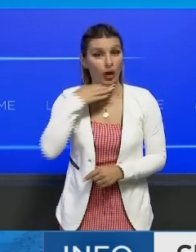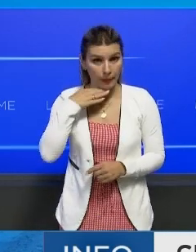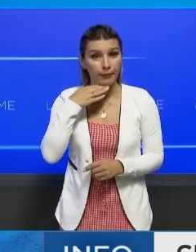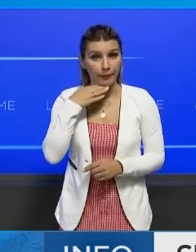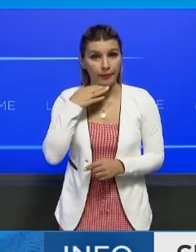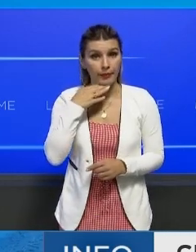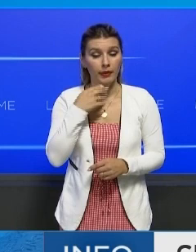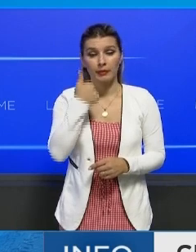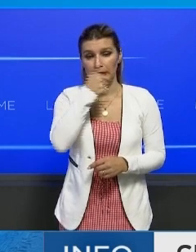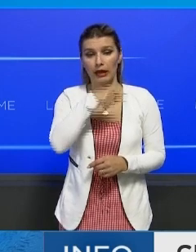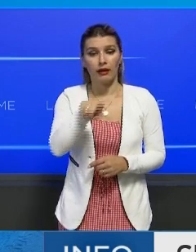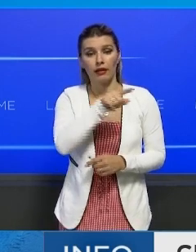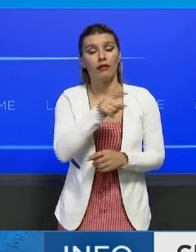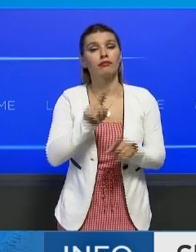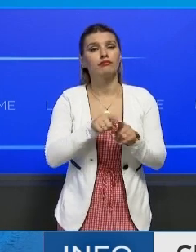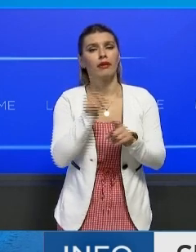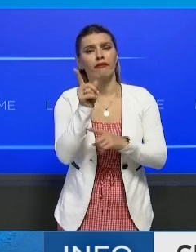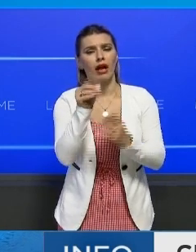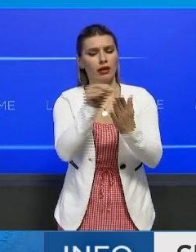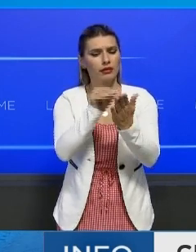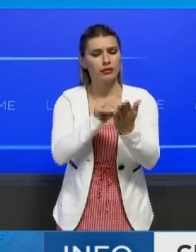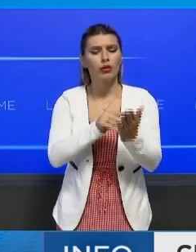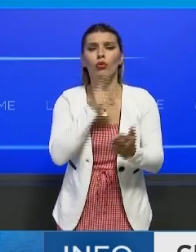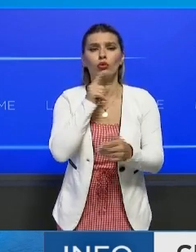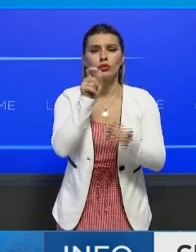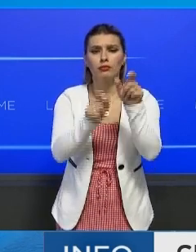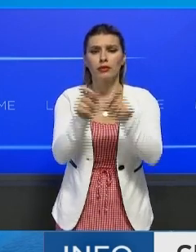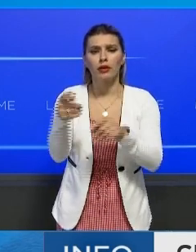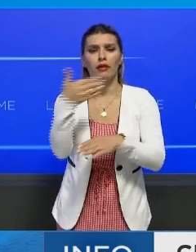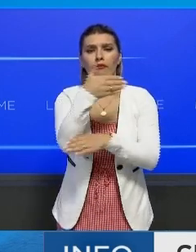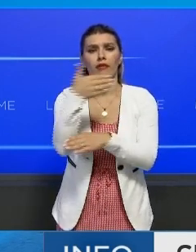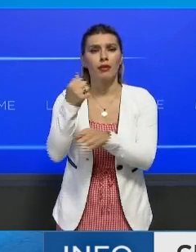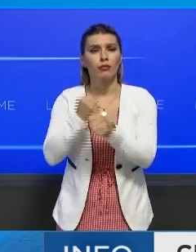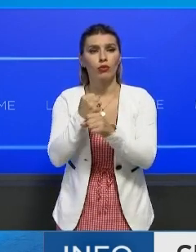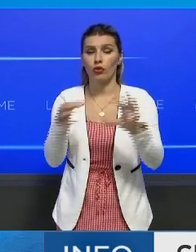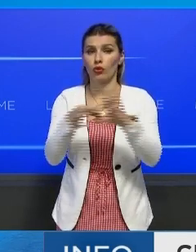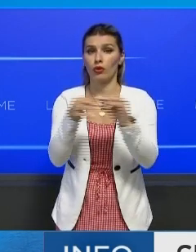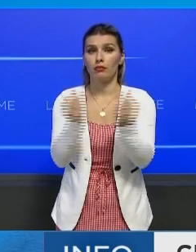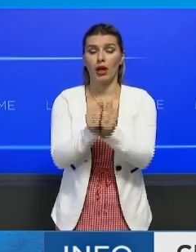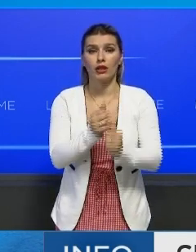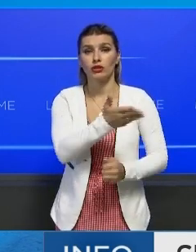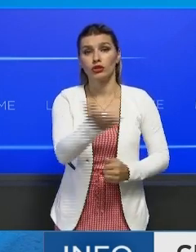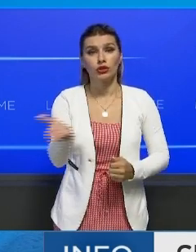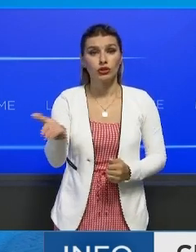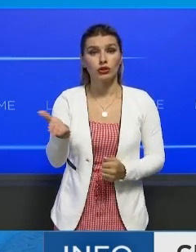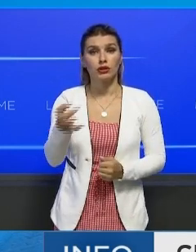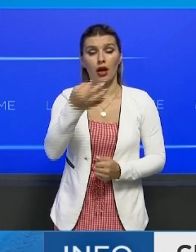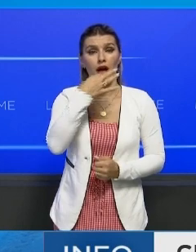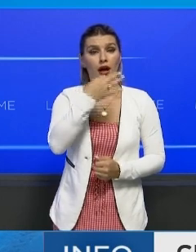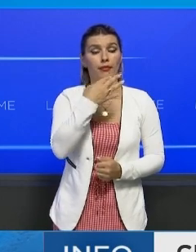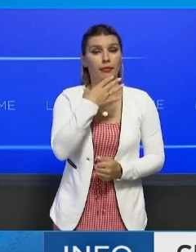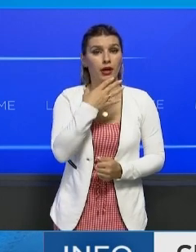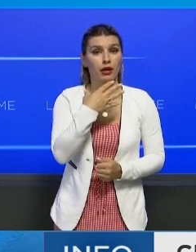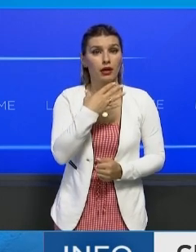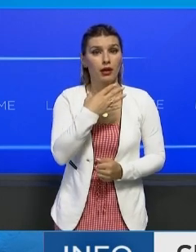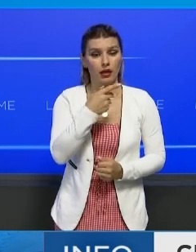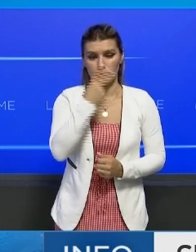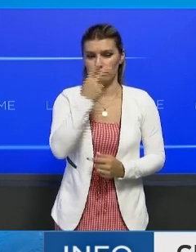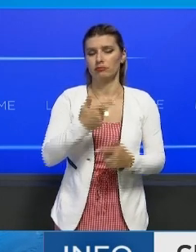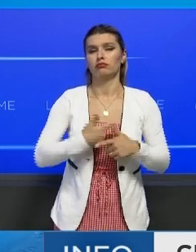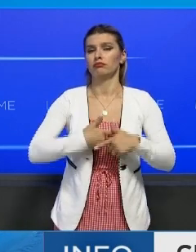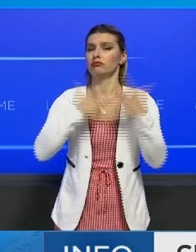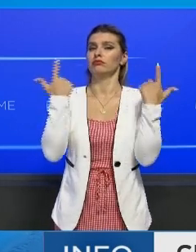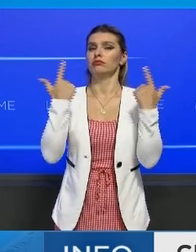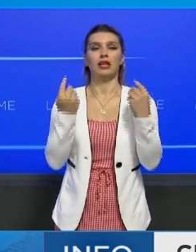kur vrejtjet për këtë projekt ligj vijnë prej punonjësve të kompanive farmaceutike, edhe kjo tregon që kjo e sqaron më